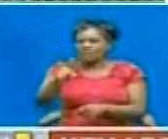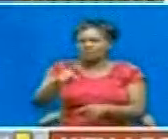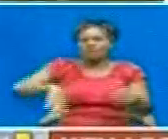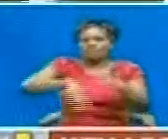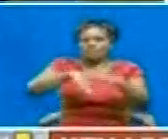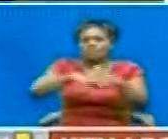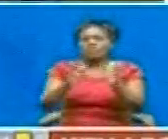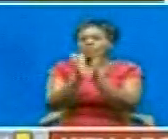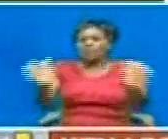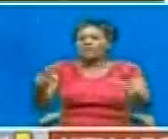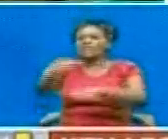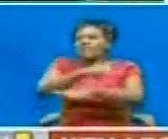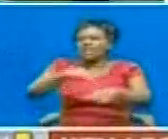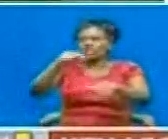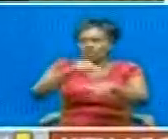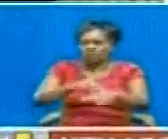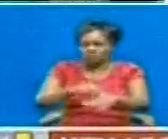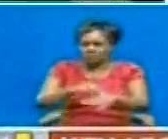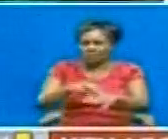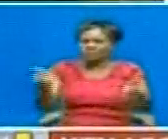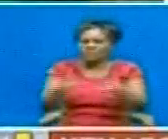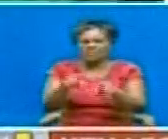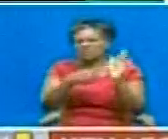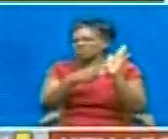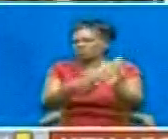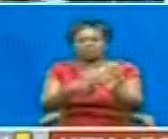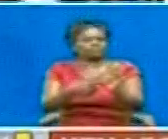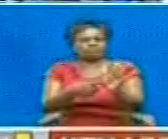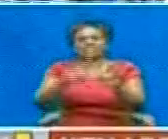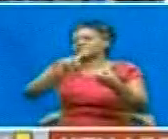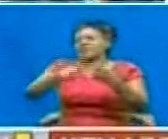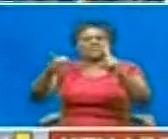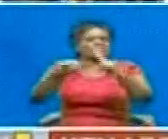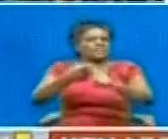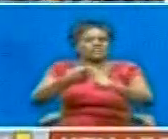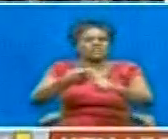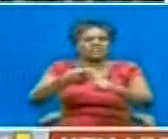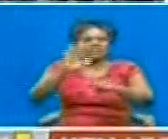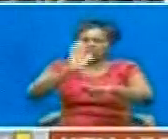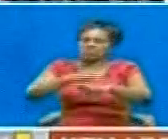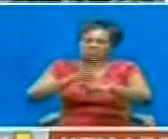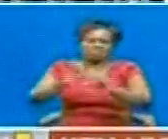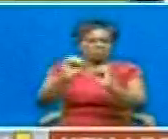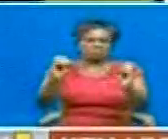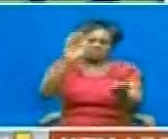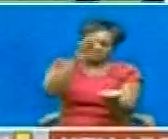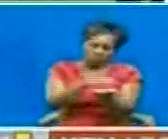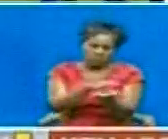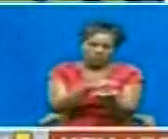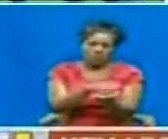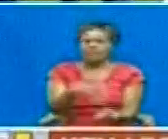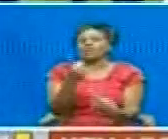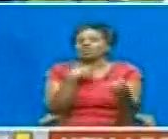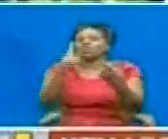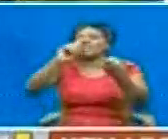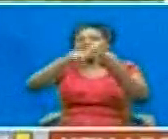kuu ya taifa, na tukuna wachezaji wa aina hiyo, inakuonyesha mahali kiwango chetu mahali kiko bado kiko chini. Tukizungumzia bado kiwango,